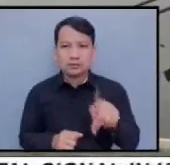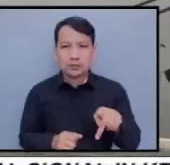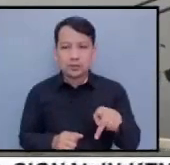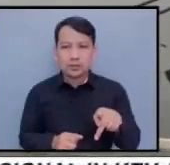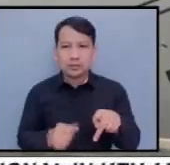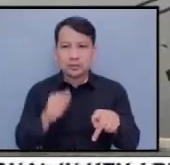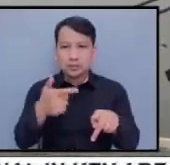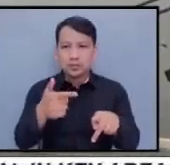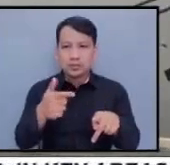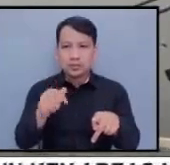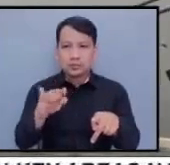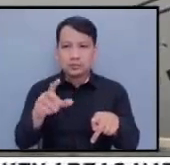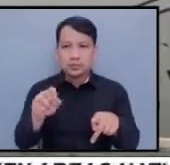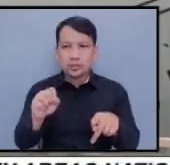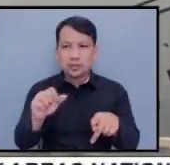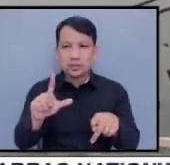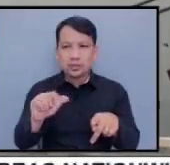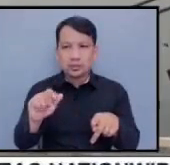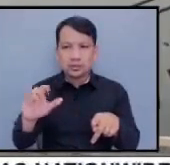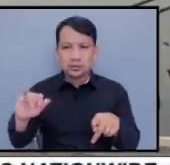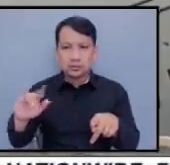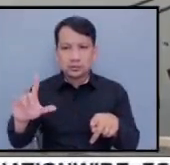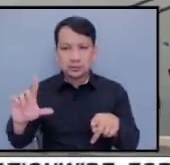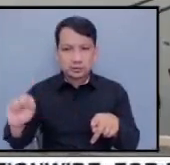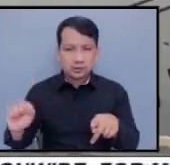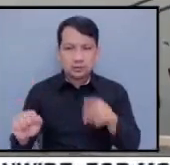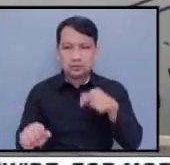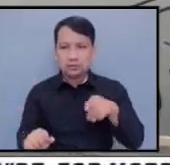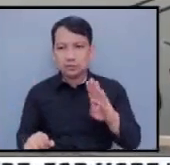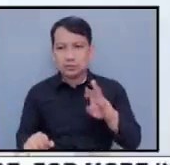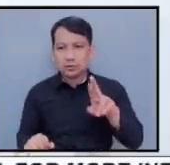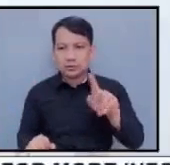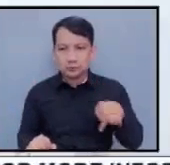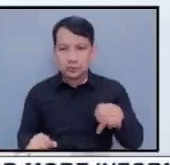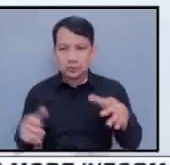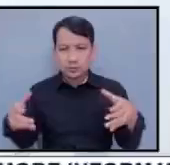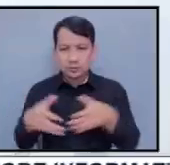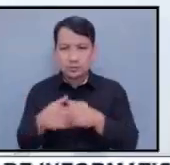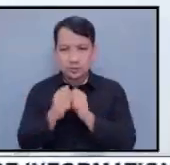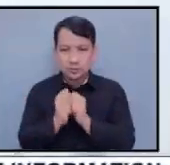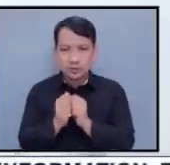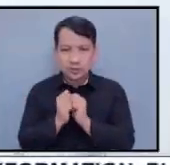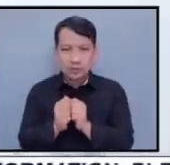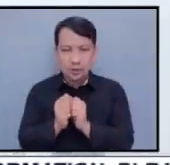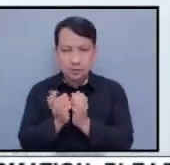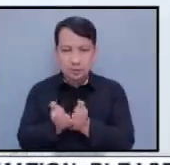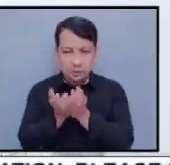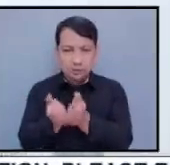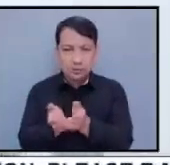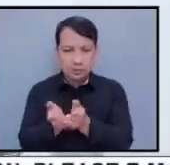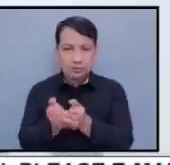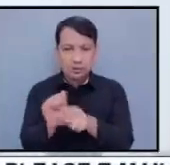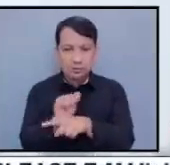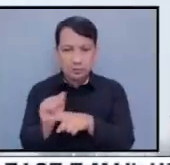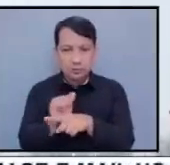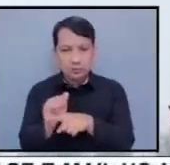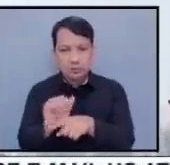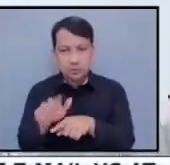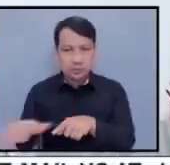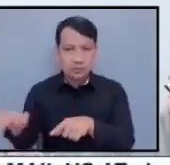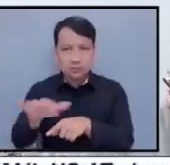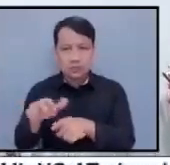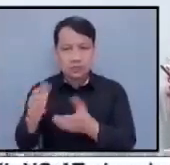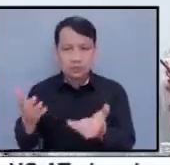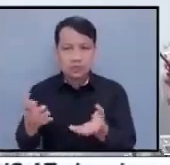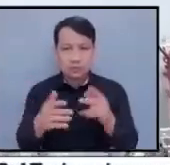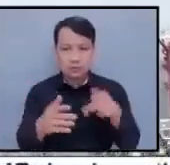BRP Malapascua at BRP Cape Engaño sa mga isasalang sa Marpolex kung saan magsasanay ang mga kawani ng PCG